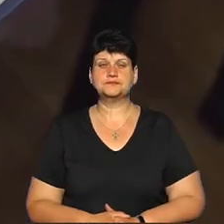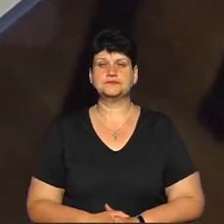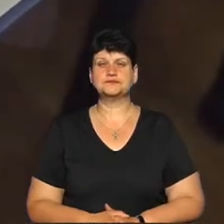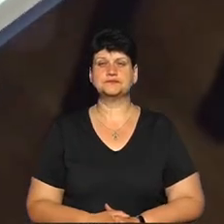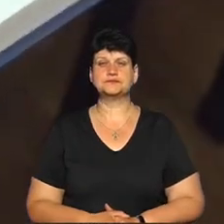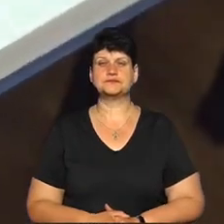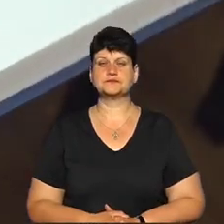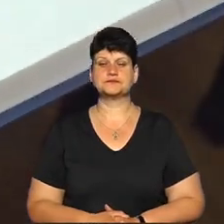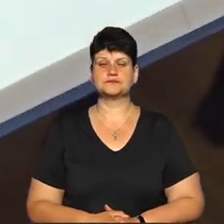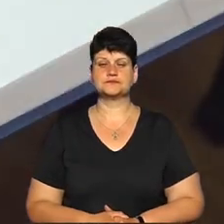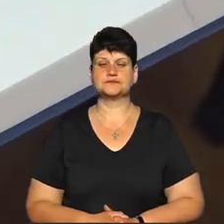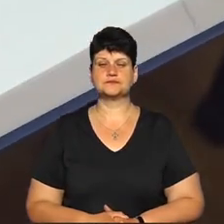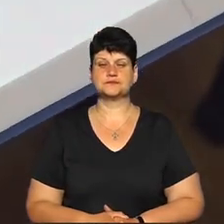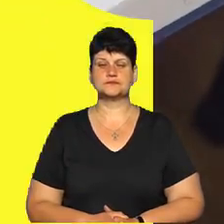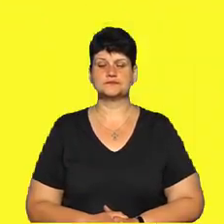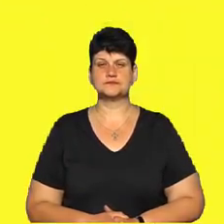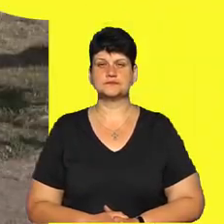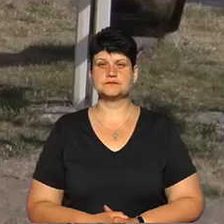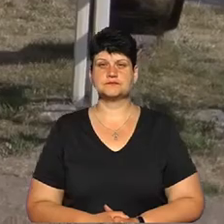Суспільному. Тернопіль.